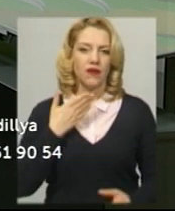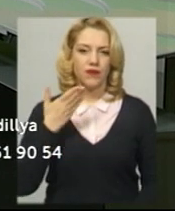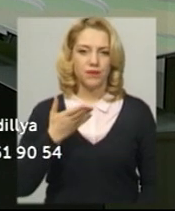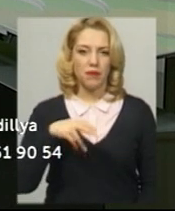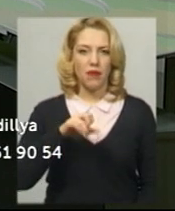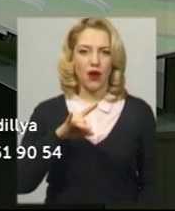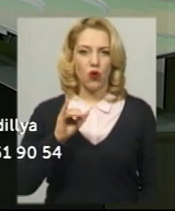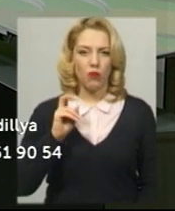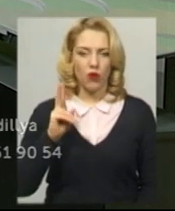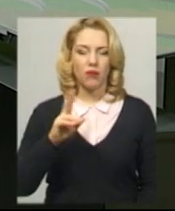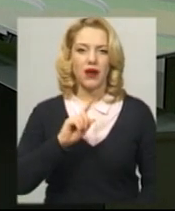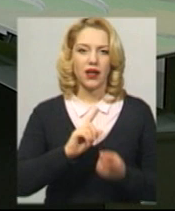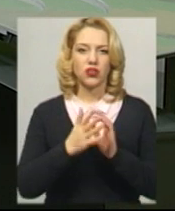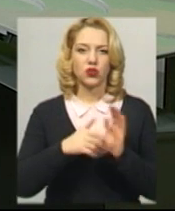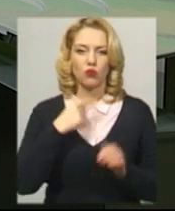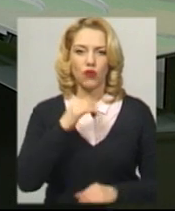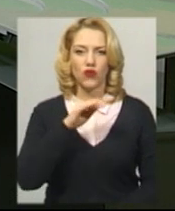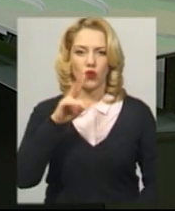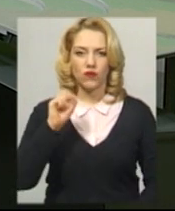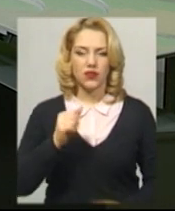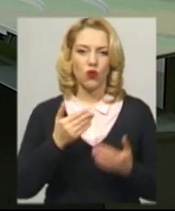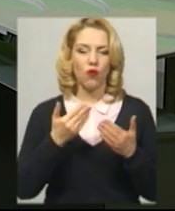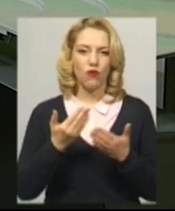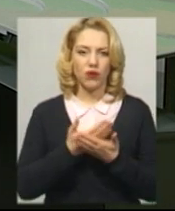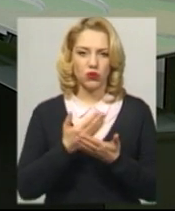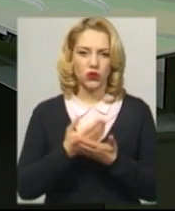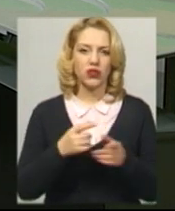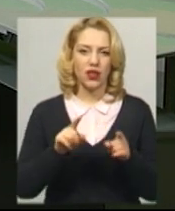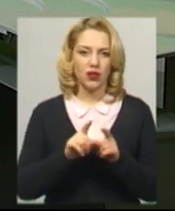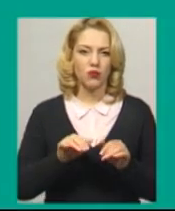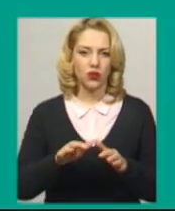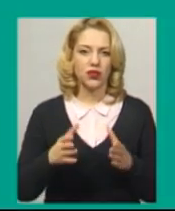диктор жестової мови Оксана Фіновська. У випуску про такі події та теми дня.